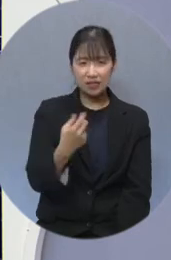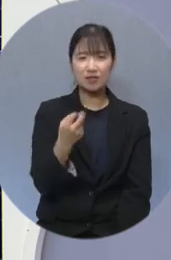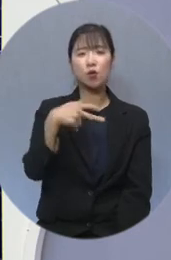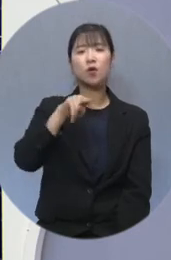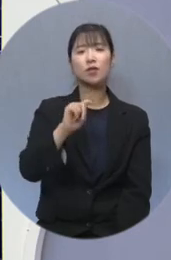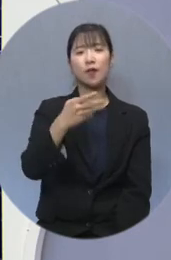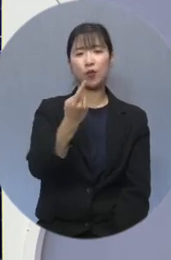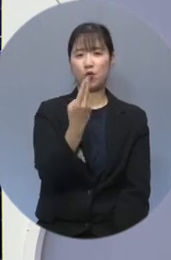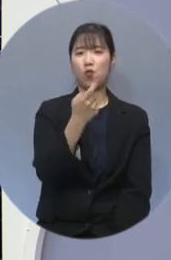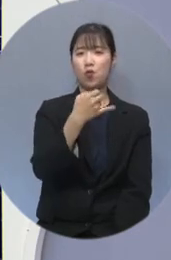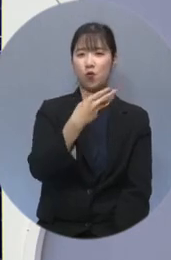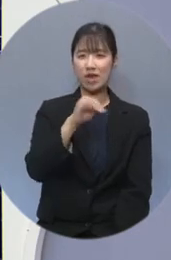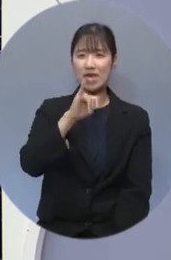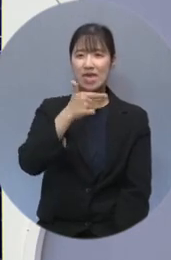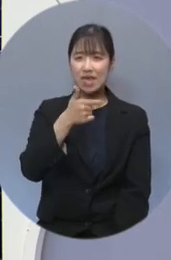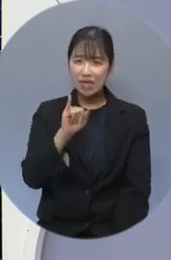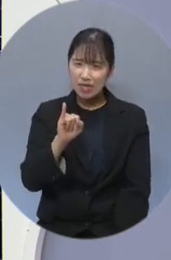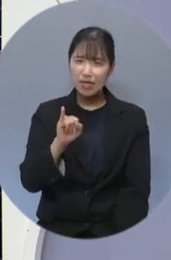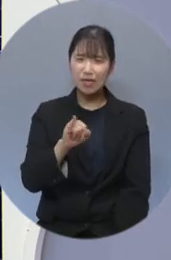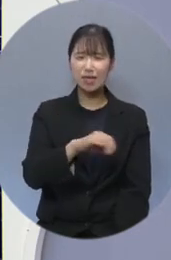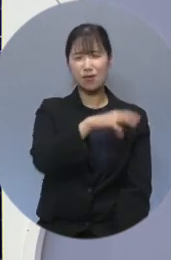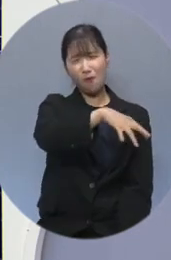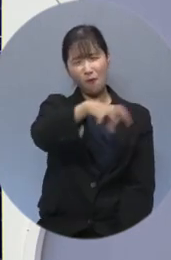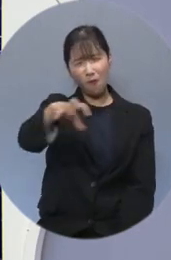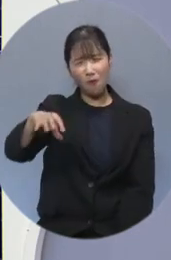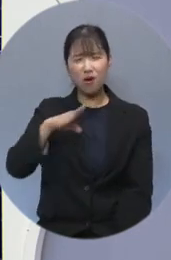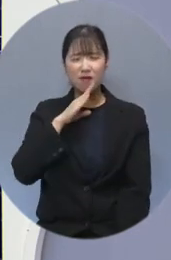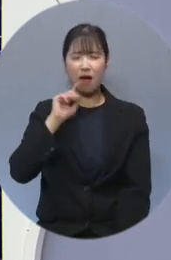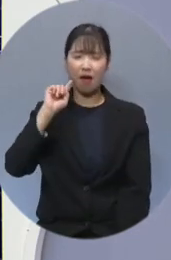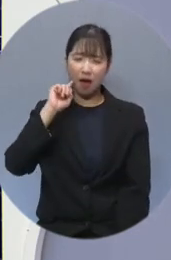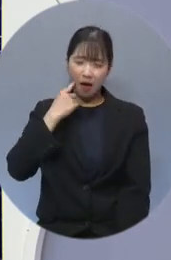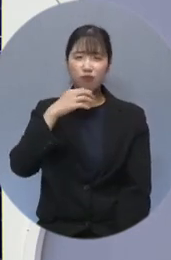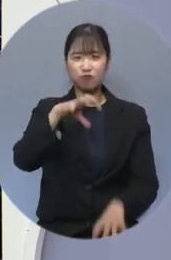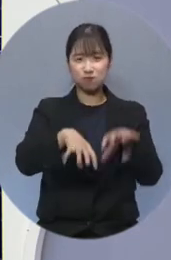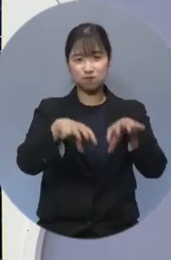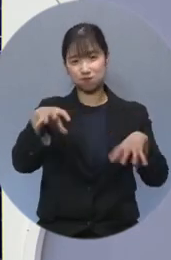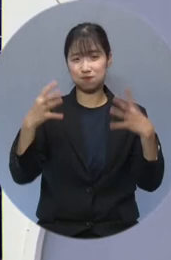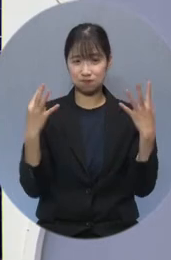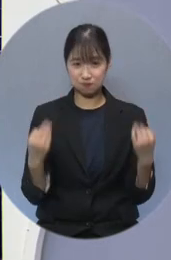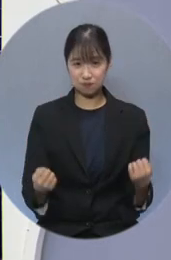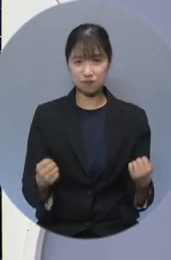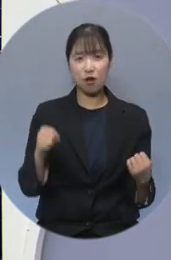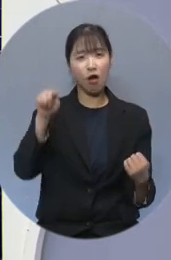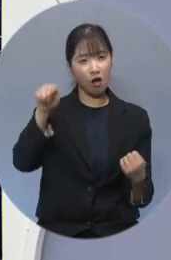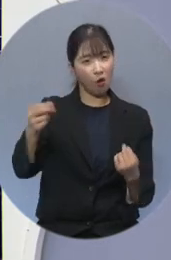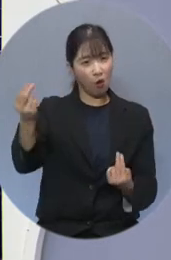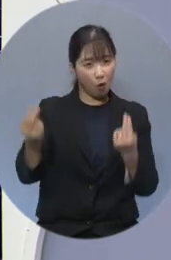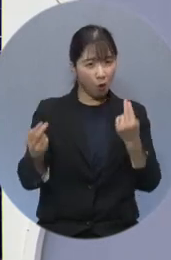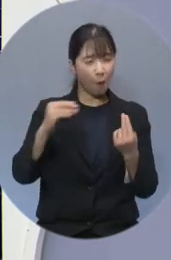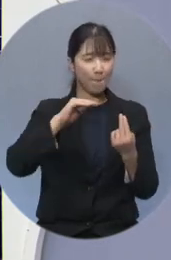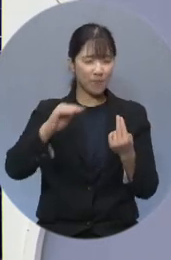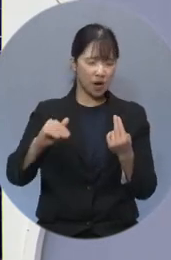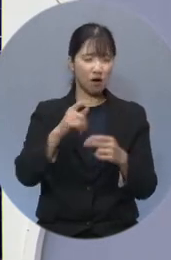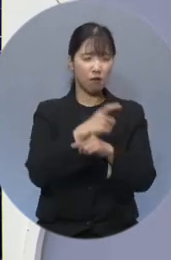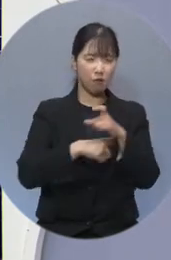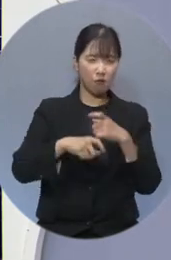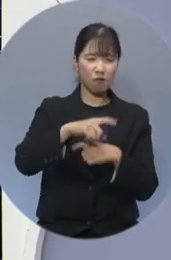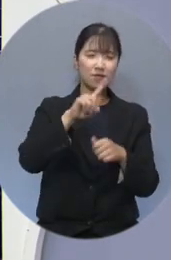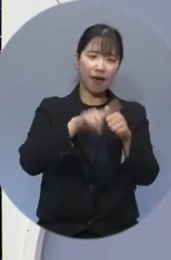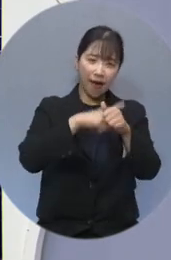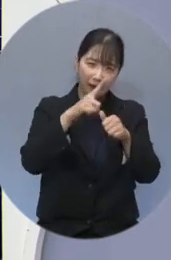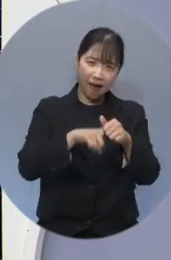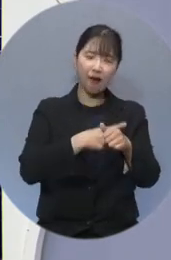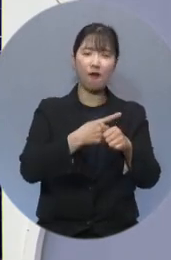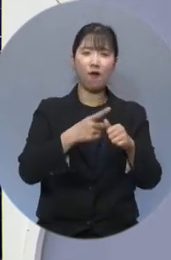산토리니 뭐 수많은 아름다운 풍광을 가진 도시들이 있습니다. 그에 못지않은 자연과